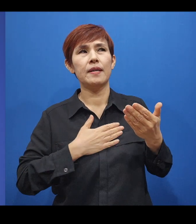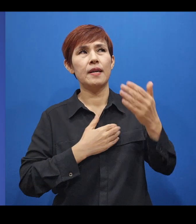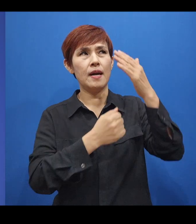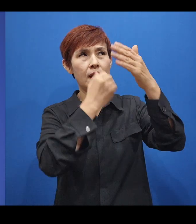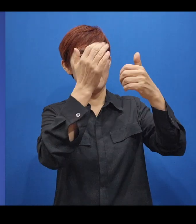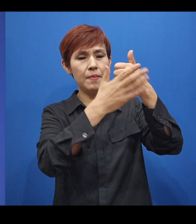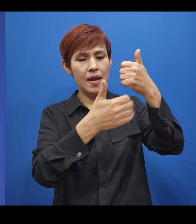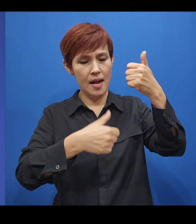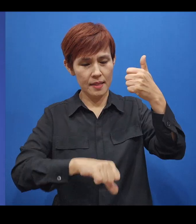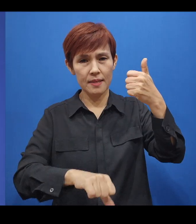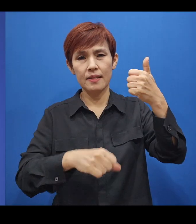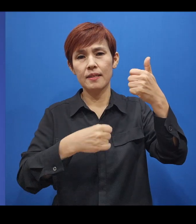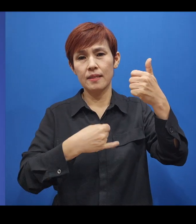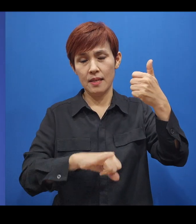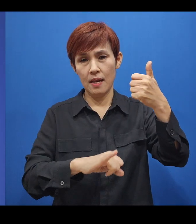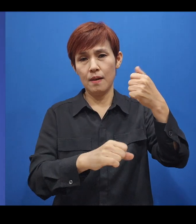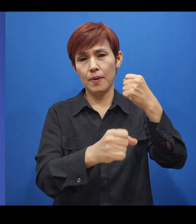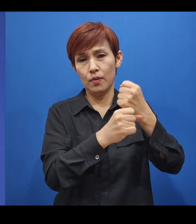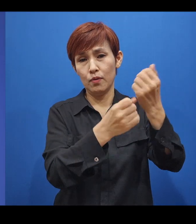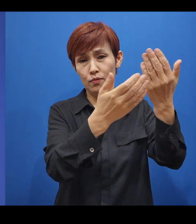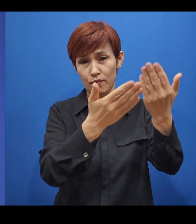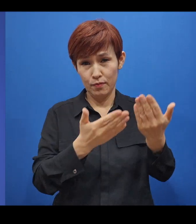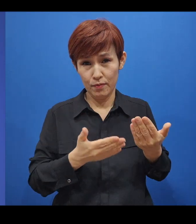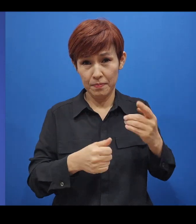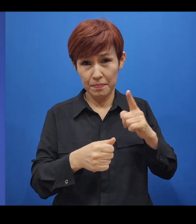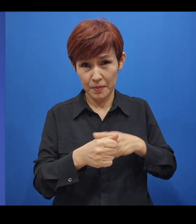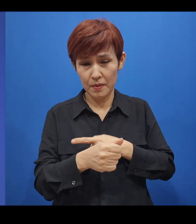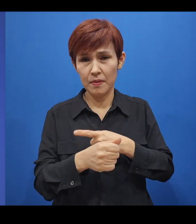아들로, 하나님의 딸로 만드신 거죠.